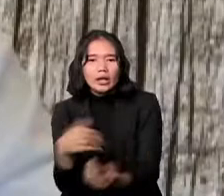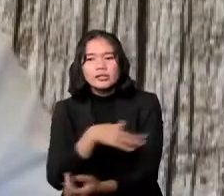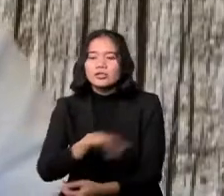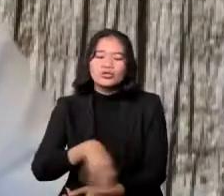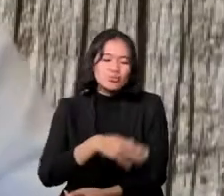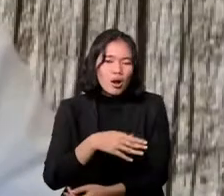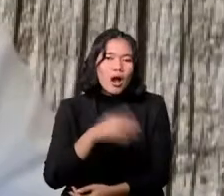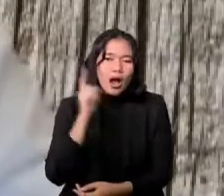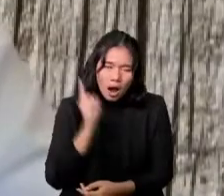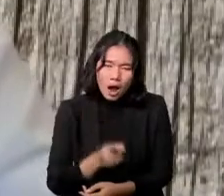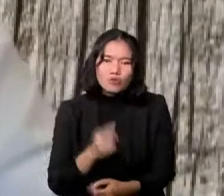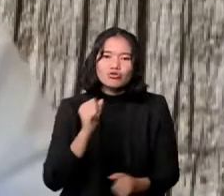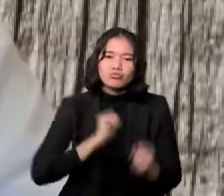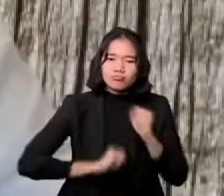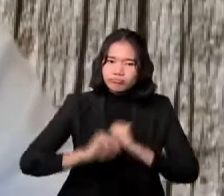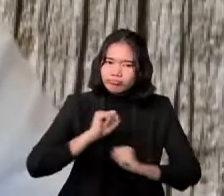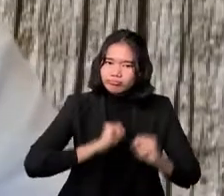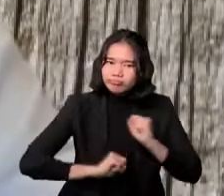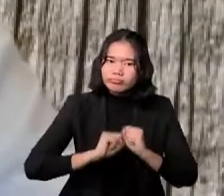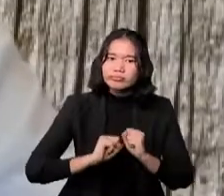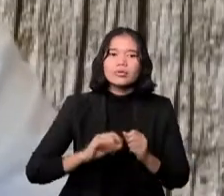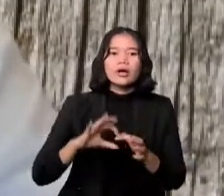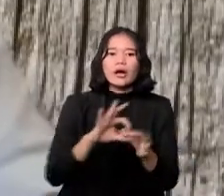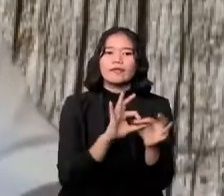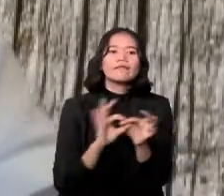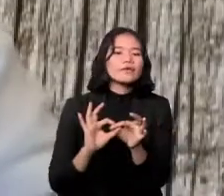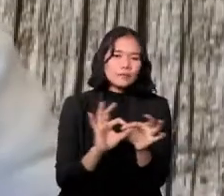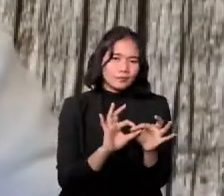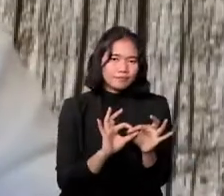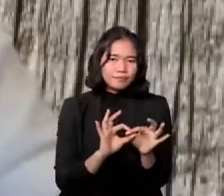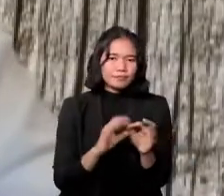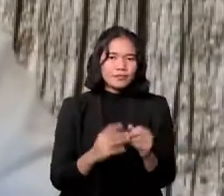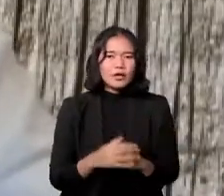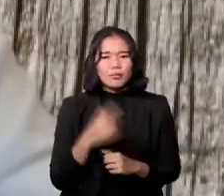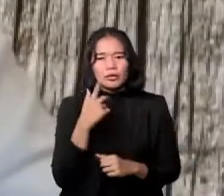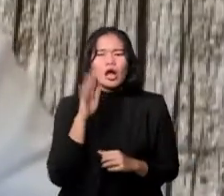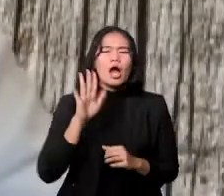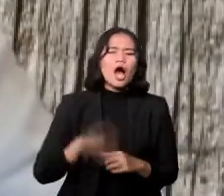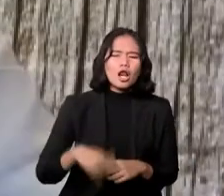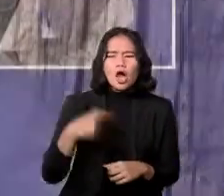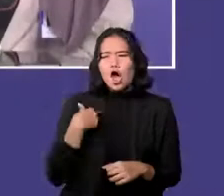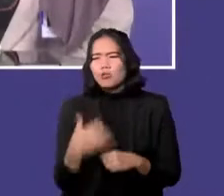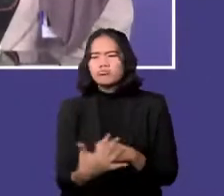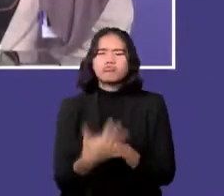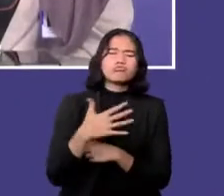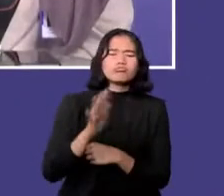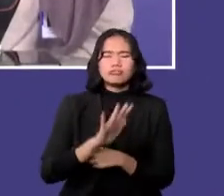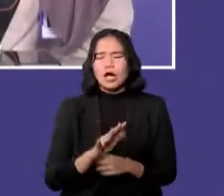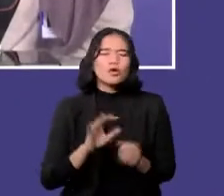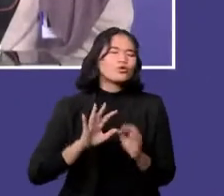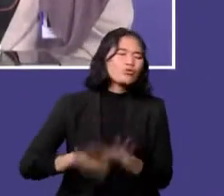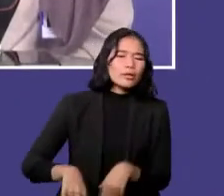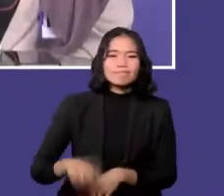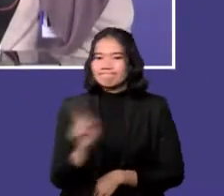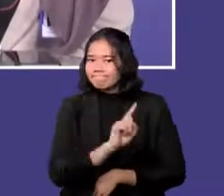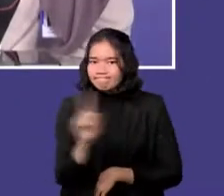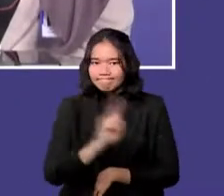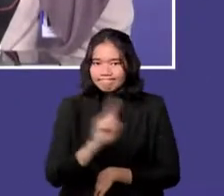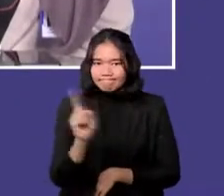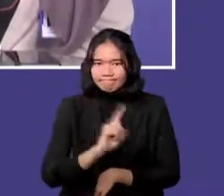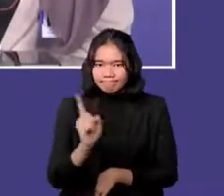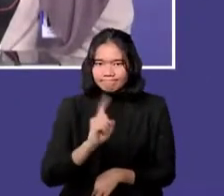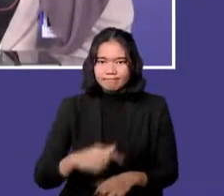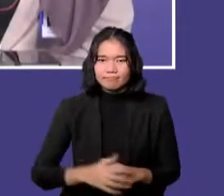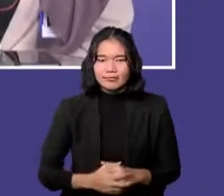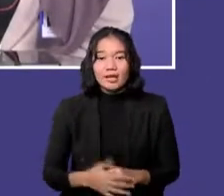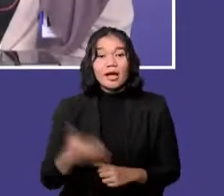harus aktif bersama-sama, gitu ya. Tidak hanya menyangka saya tidak terlalu banyak berpengaruh, ini cuek saja. Tidak seperti itu. Dan seperti tadi